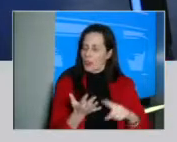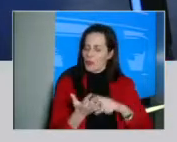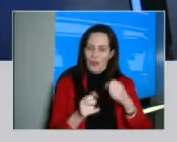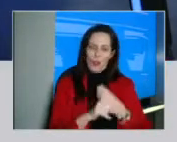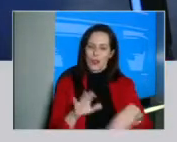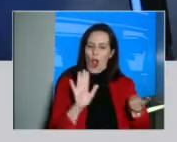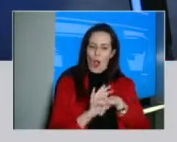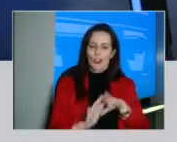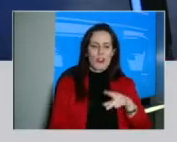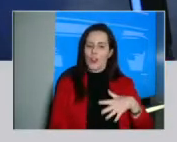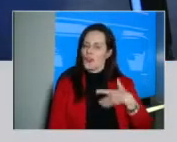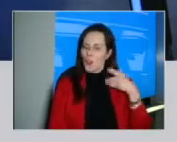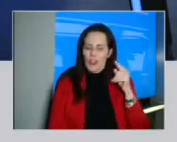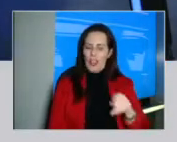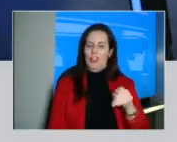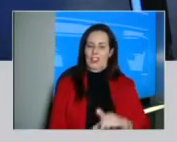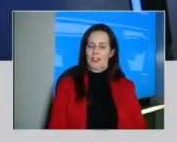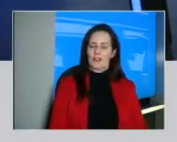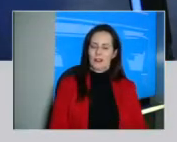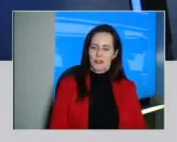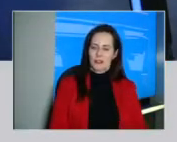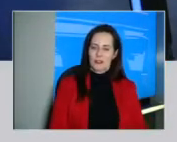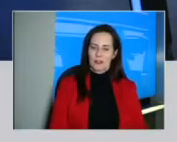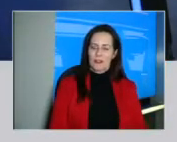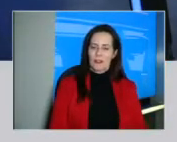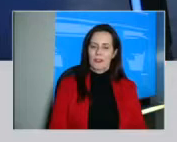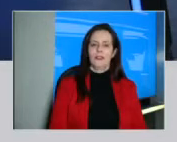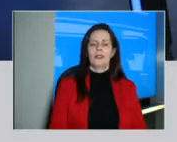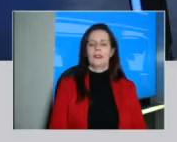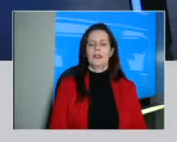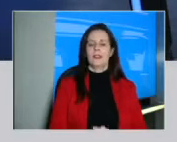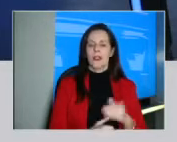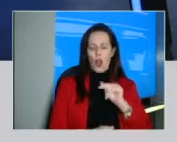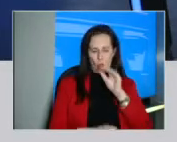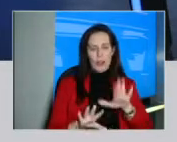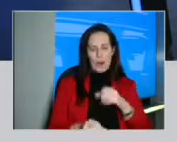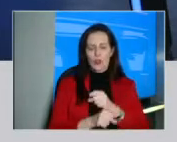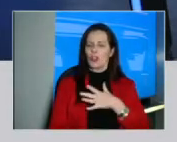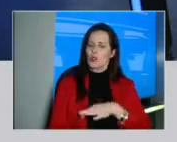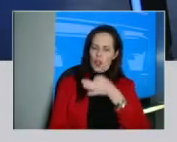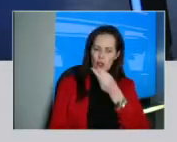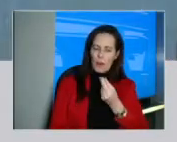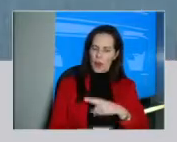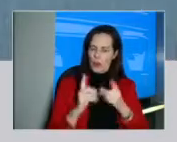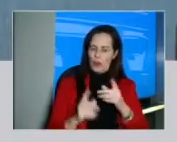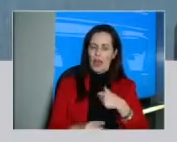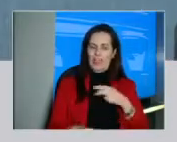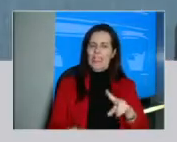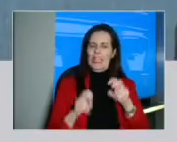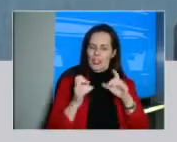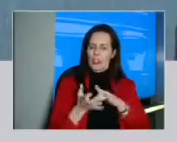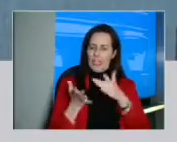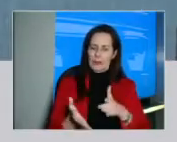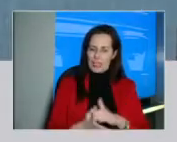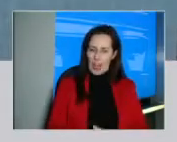לחוקק. יום יומיים. יש לי תחושה שזה מקרה קלאסי של חתול ושמנת, ולא כל כך רוצים לעסוק בזה. אני אשאל אותך שאלה אחרת, אני אנצל את ההזדמנות שאתה